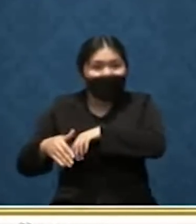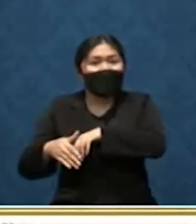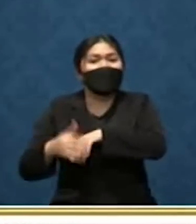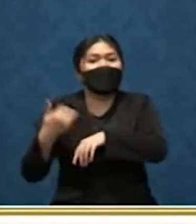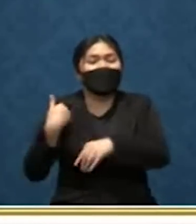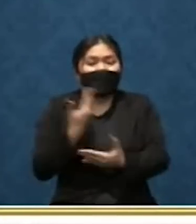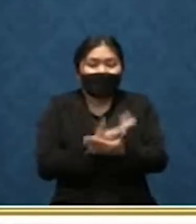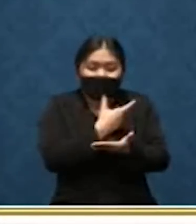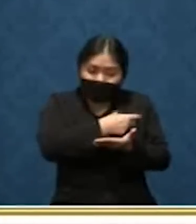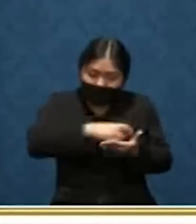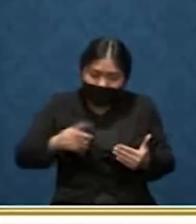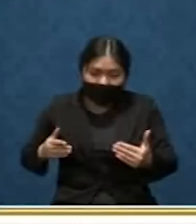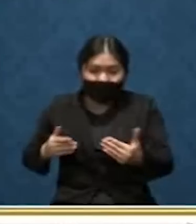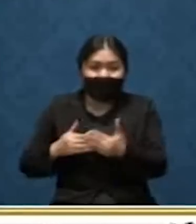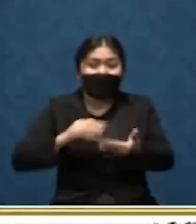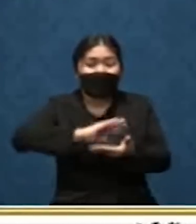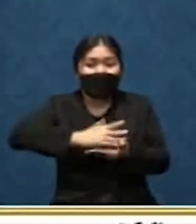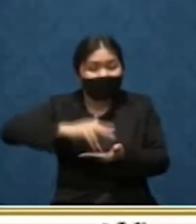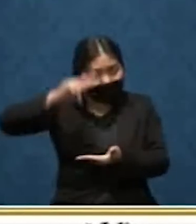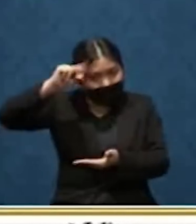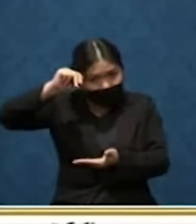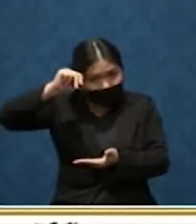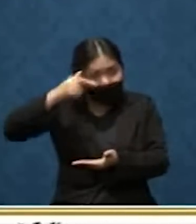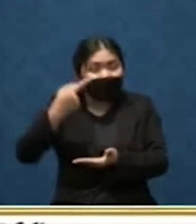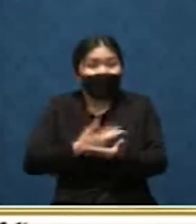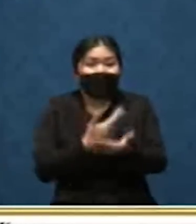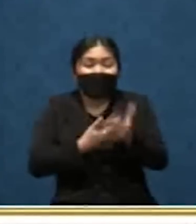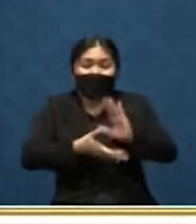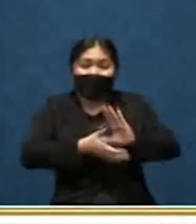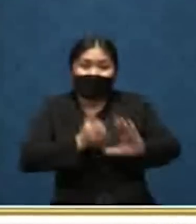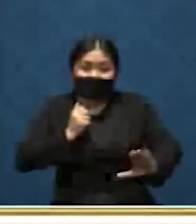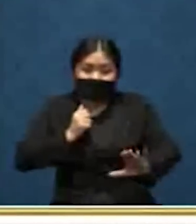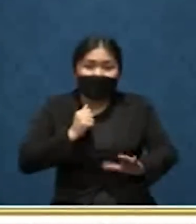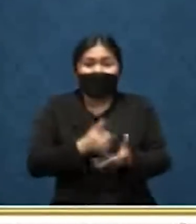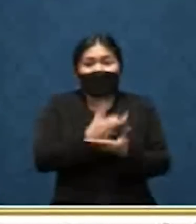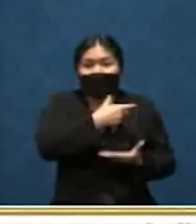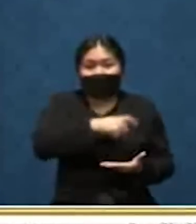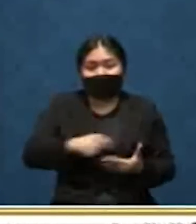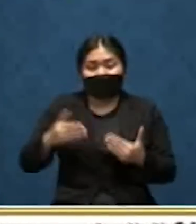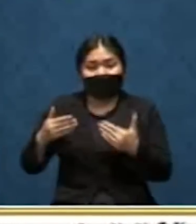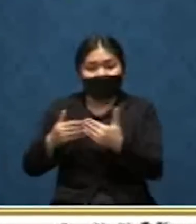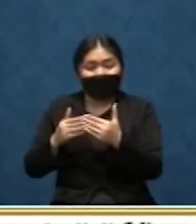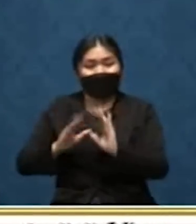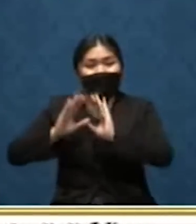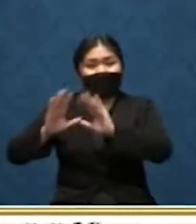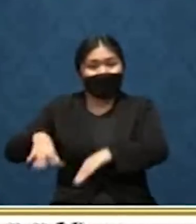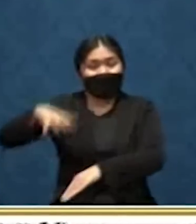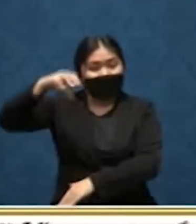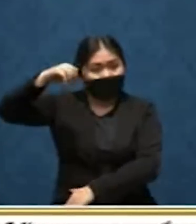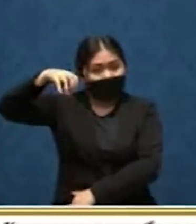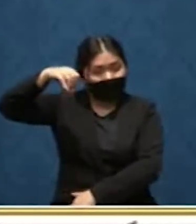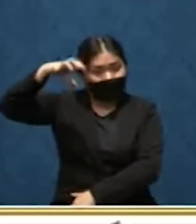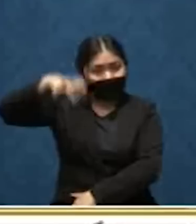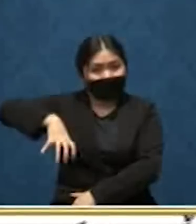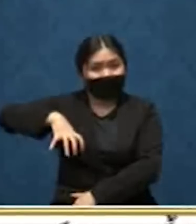เงินที่เข้าบญชีมานั้น ก็พบวาถูกเอาไปฝากหรอโอนต่อเข้าบัชีของการไฟฟ้าส่วนภูมิภาค